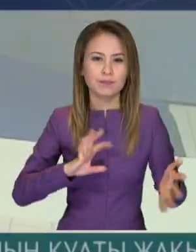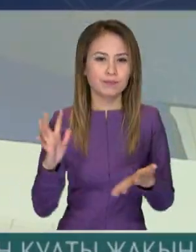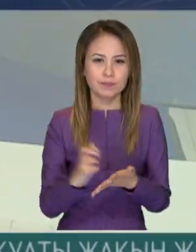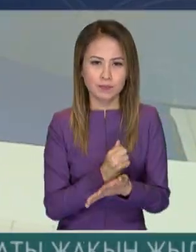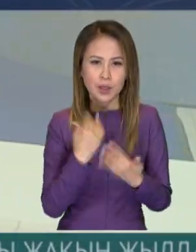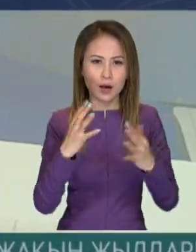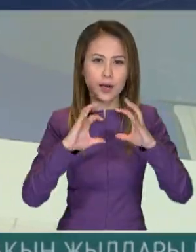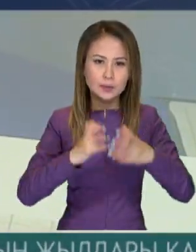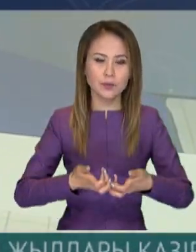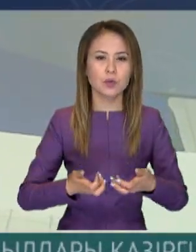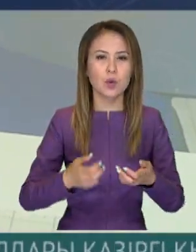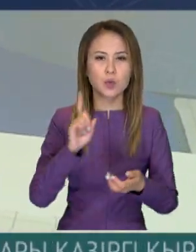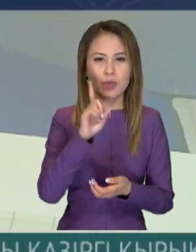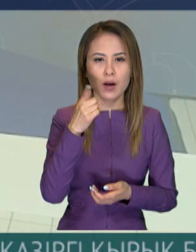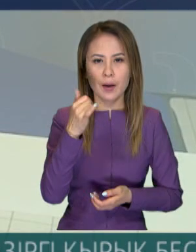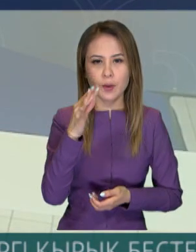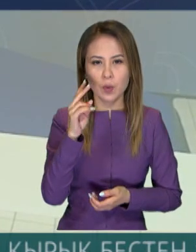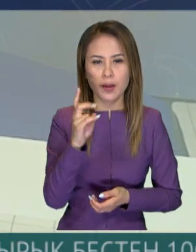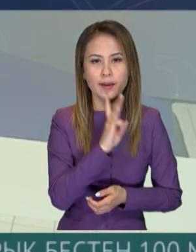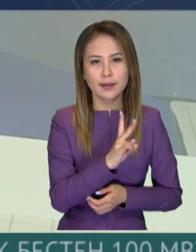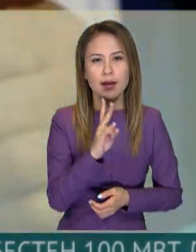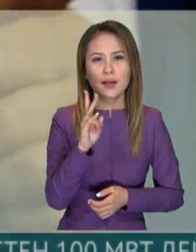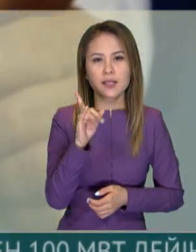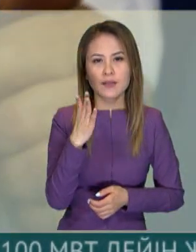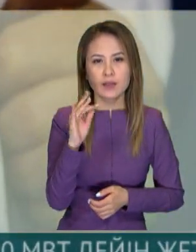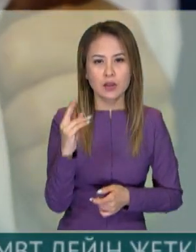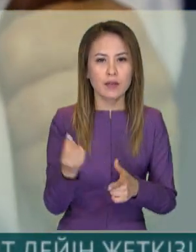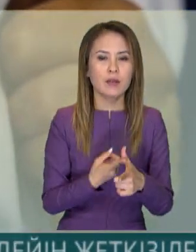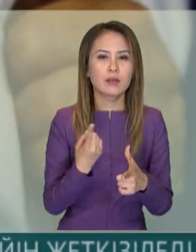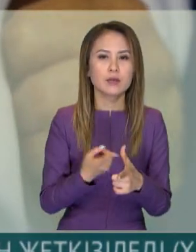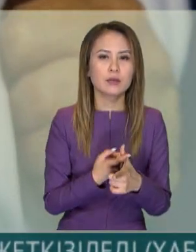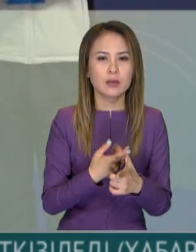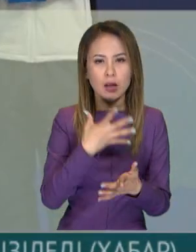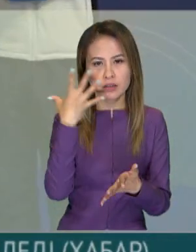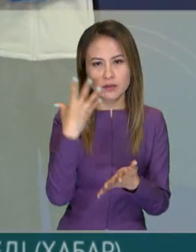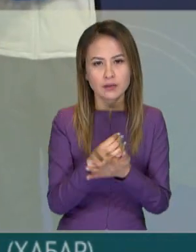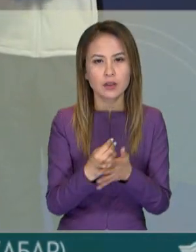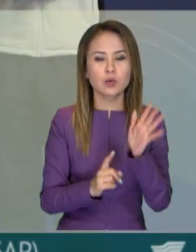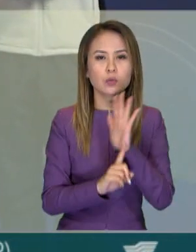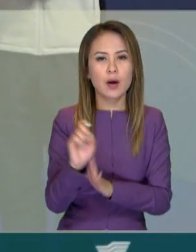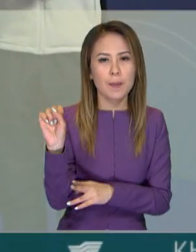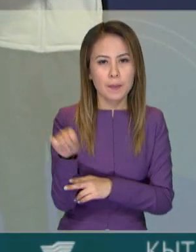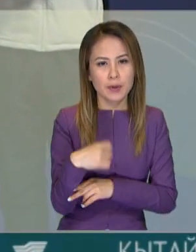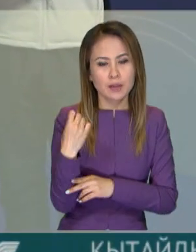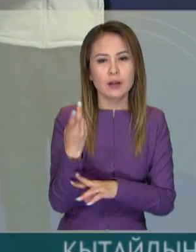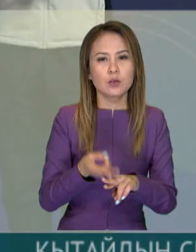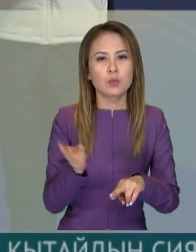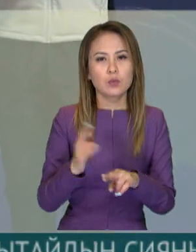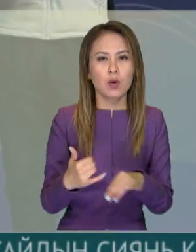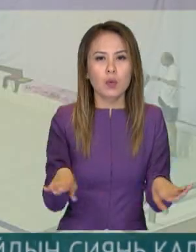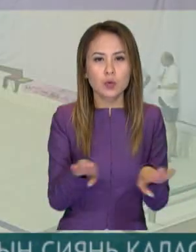ие болды. Ал әлем чемпиондары Зүлфия Габидуллина және Наталья Звягинцева өз қарсыластарын жеңіп ерекше көзге түсті.